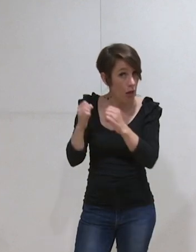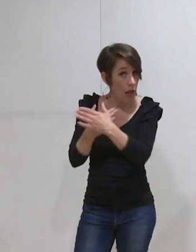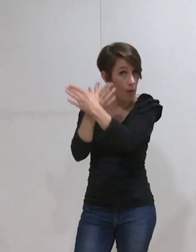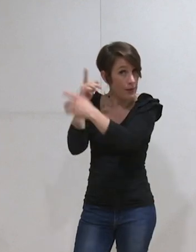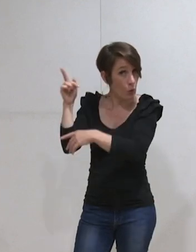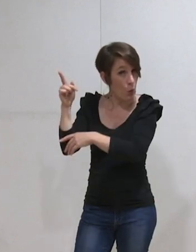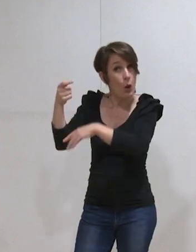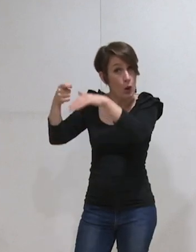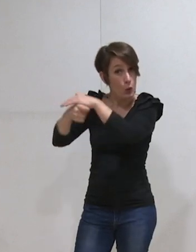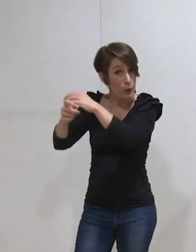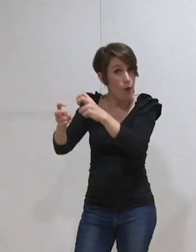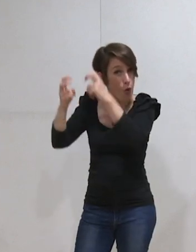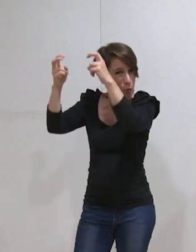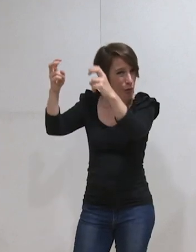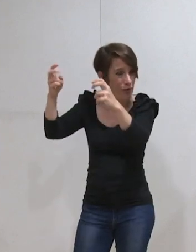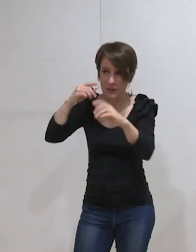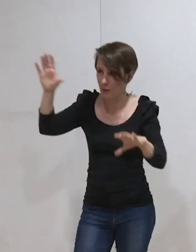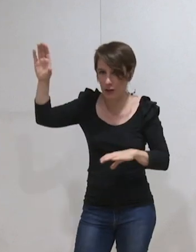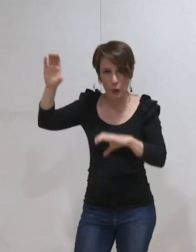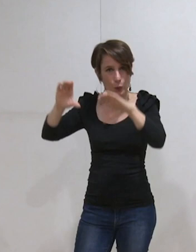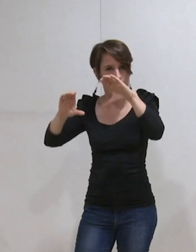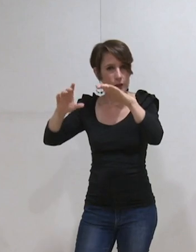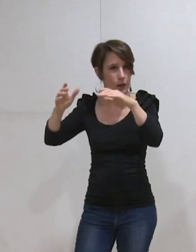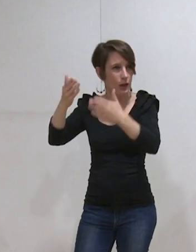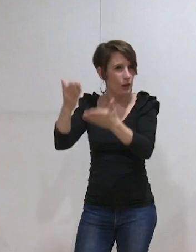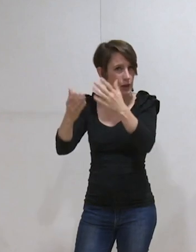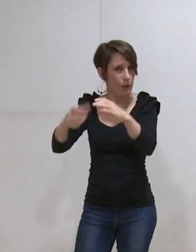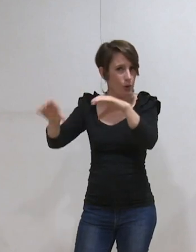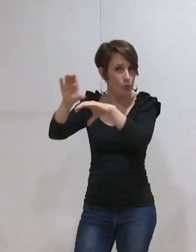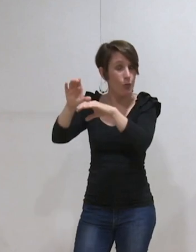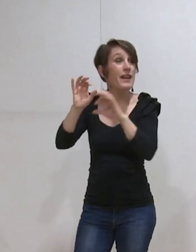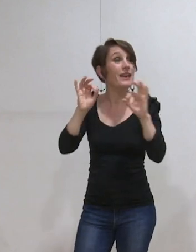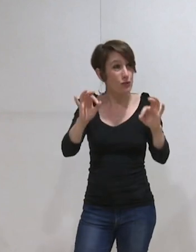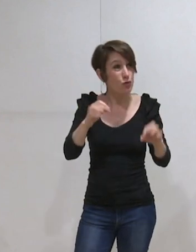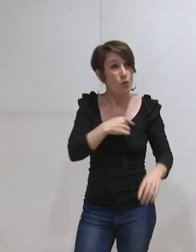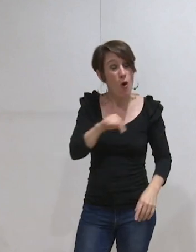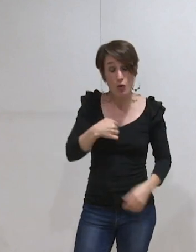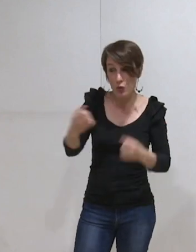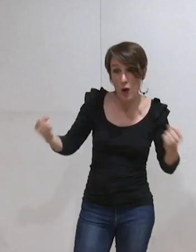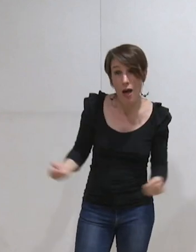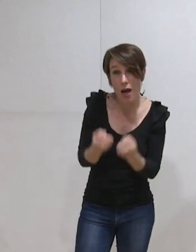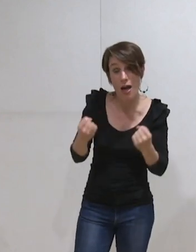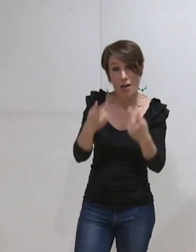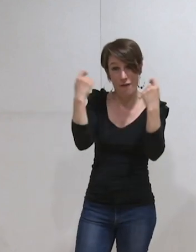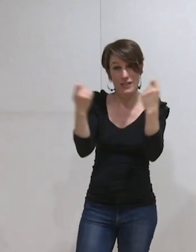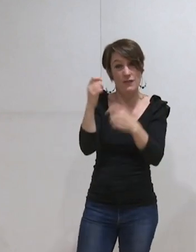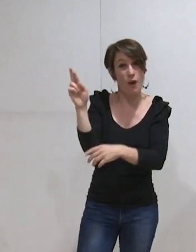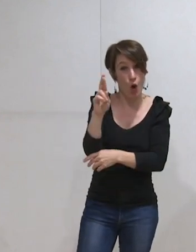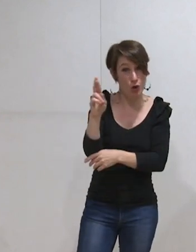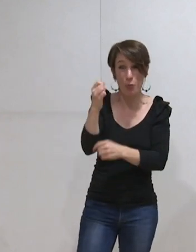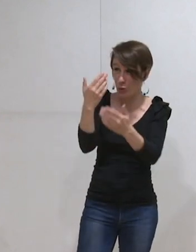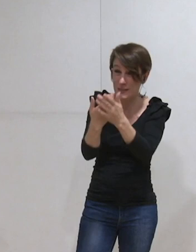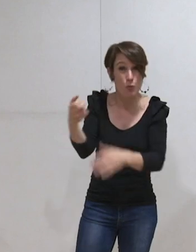été augmentée mais ce qui est le plus important c'est que rockambu est revenu sur Greno parce que nous avons soutenu ul il n'était plus sur Grenoble